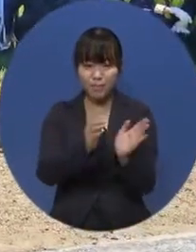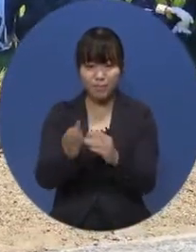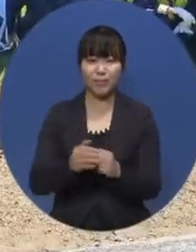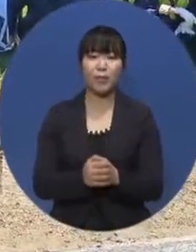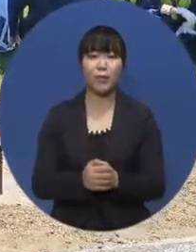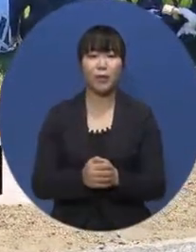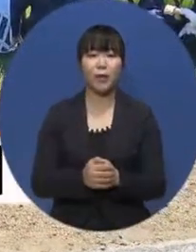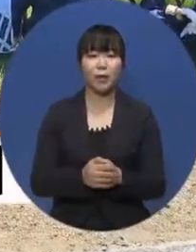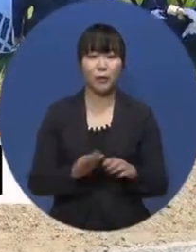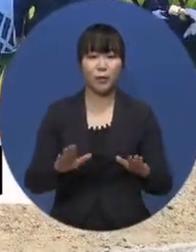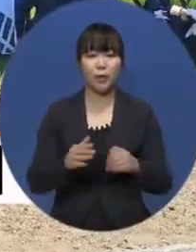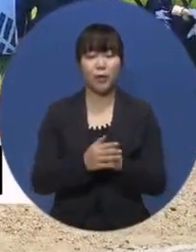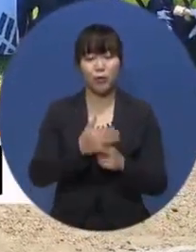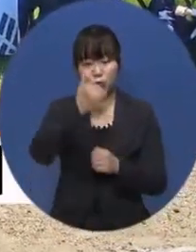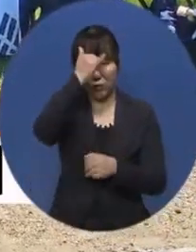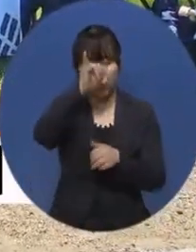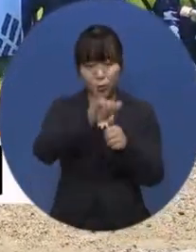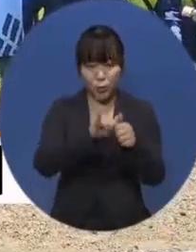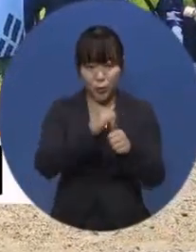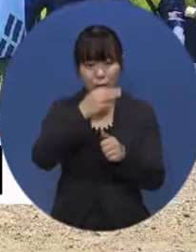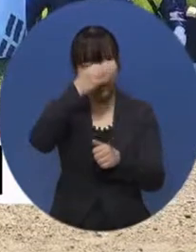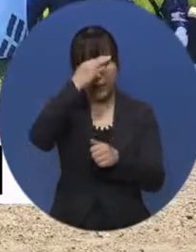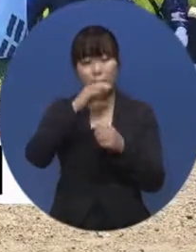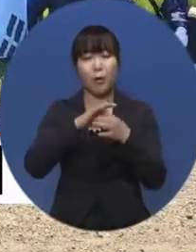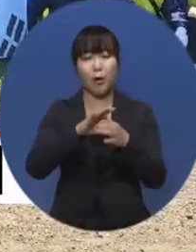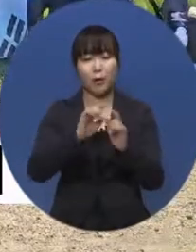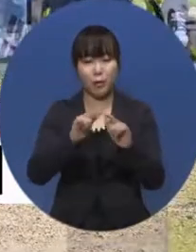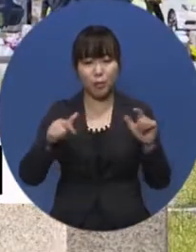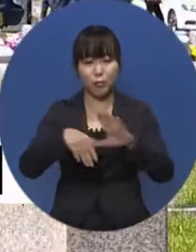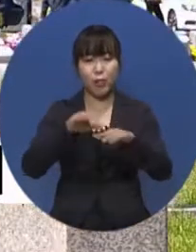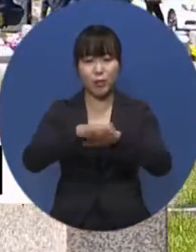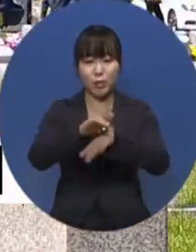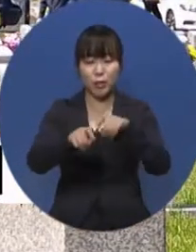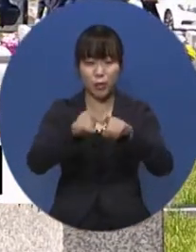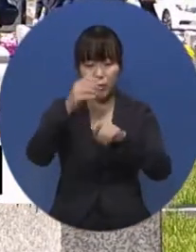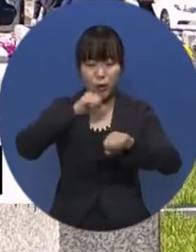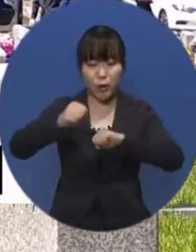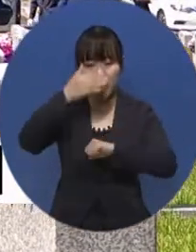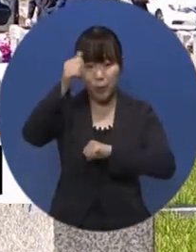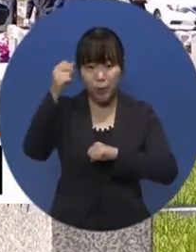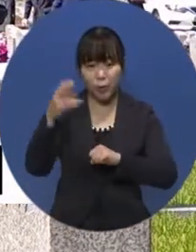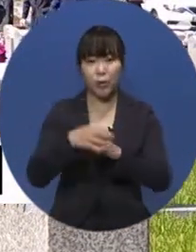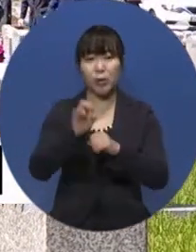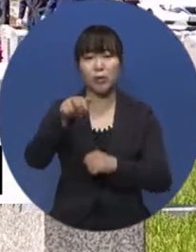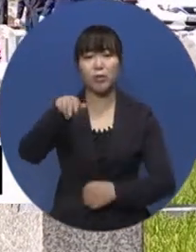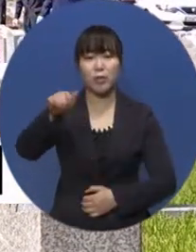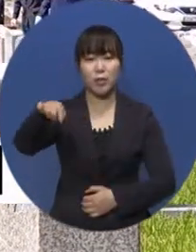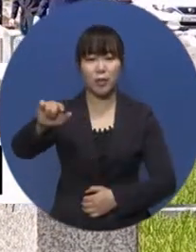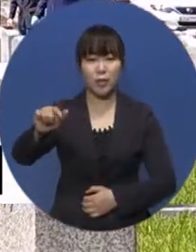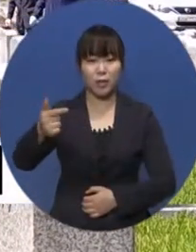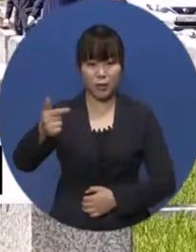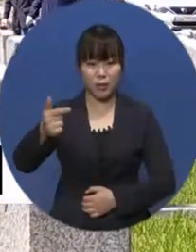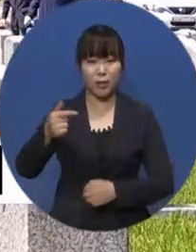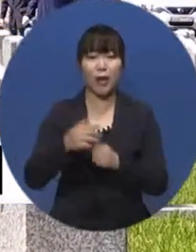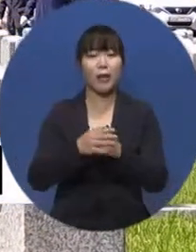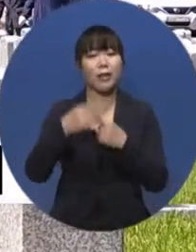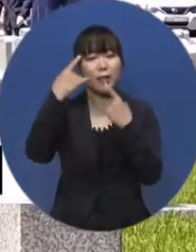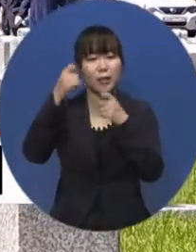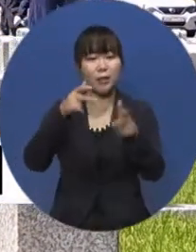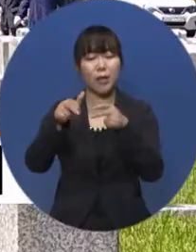호국의 달을 맞아 충효의 문화실천운동본부와 호국 영웅 고 연재근 상사의